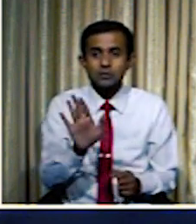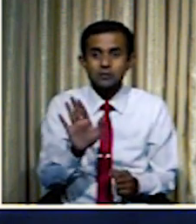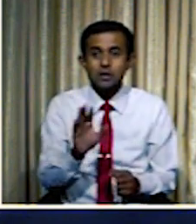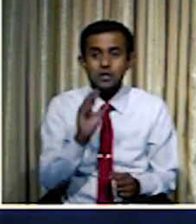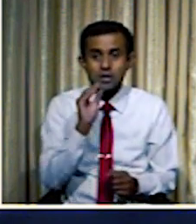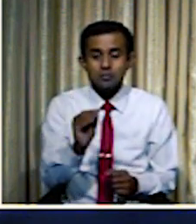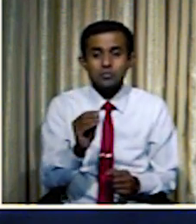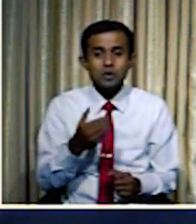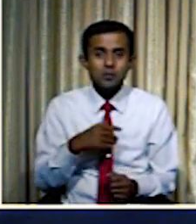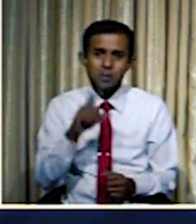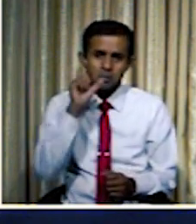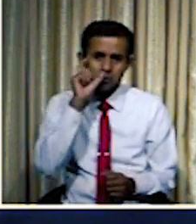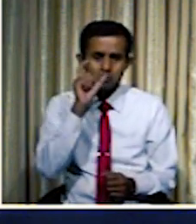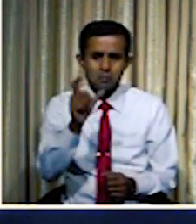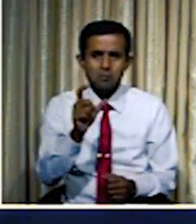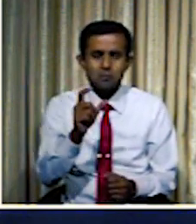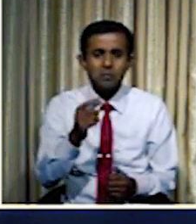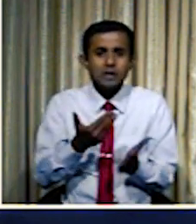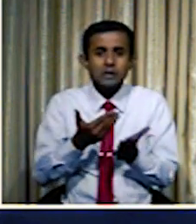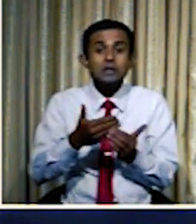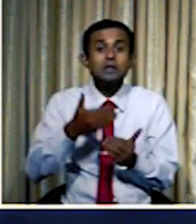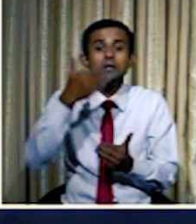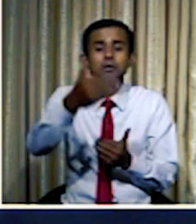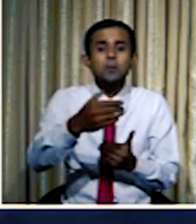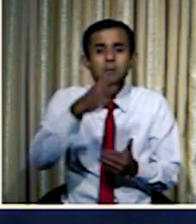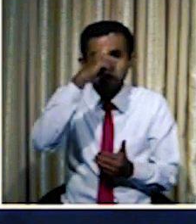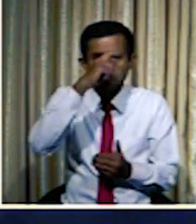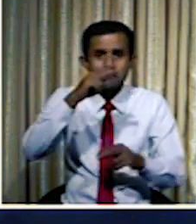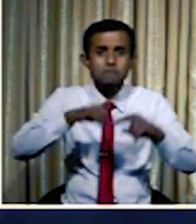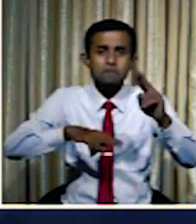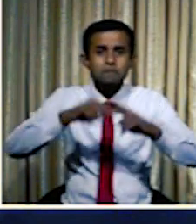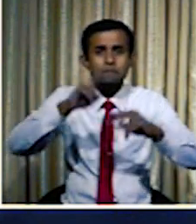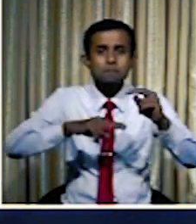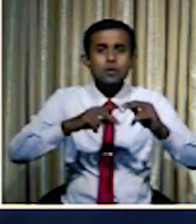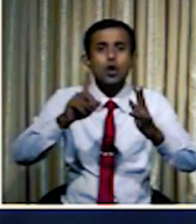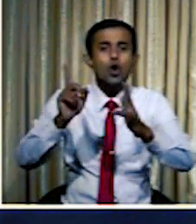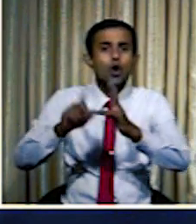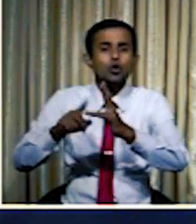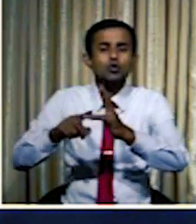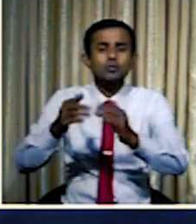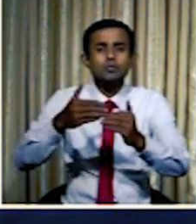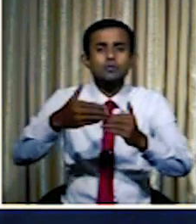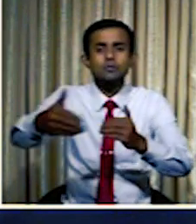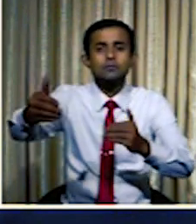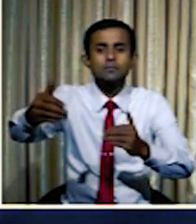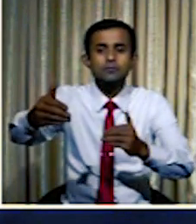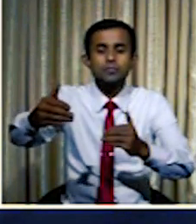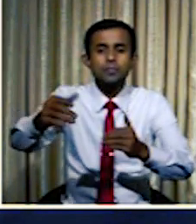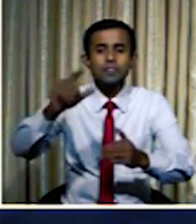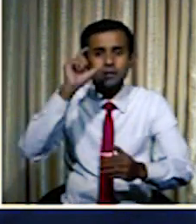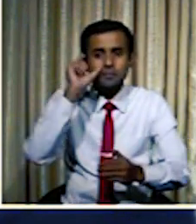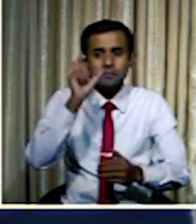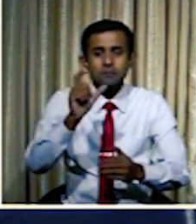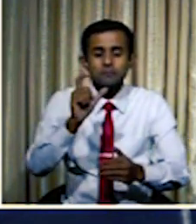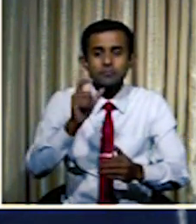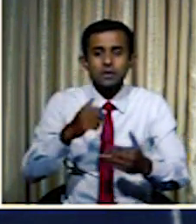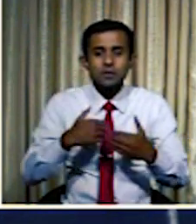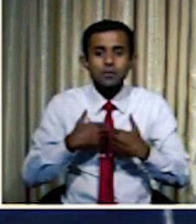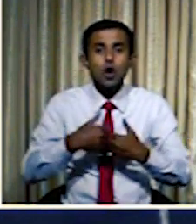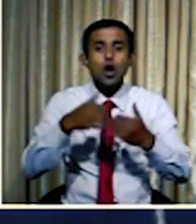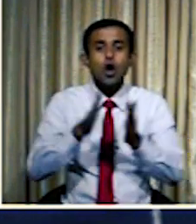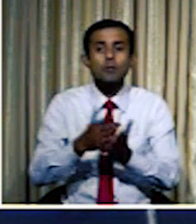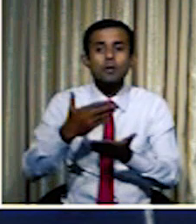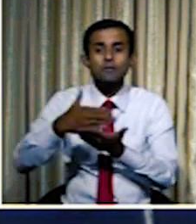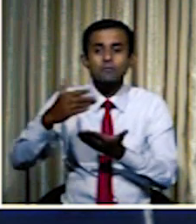නමුත් අපි බැලුවොත් එහෙම ඉතිරි මාස පෙබරවාරි ඉඳලා ඔක්තෝබර් වෙනකම් එහෙම බැලුවොත් එහෙම අපිට ඔක්කොම